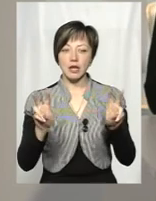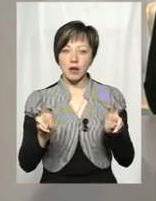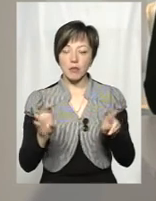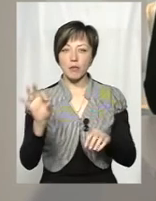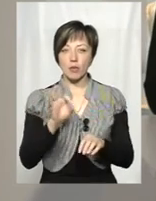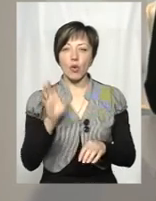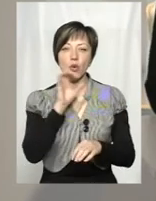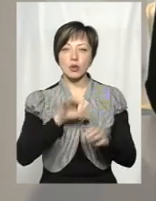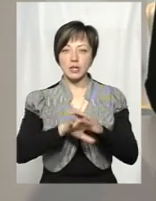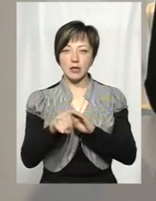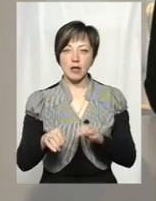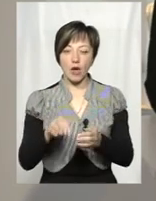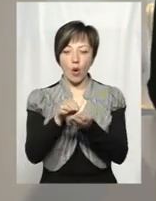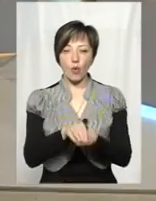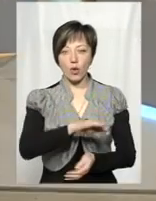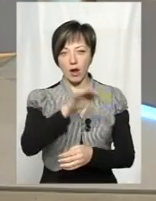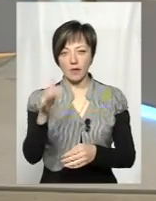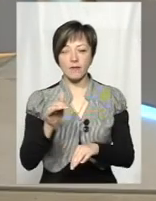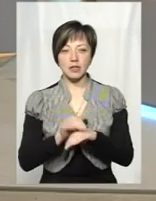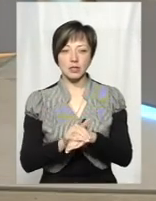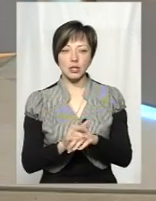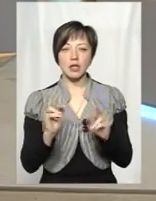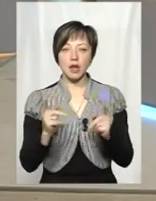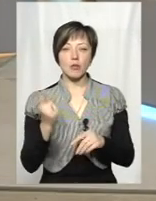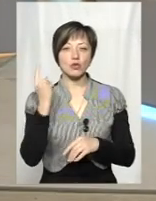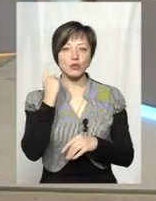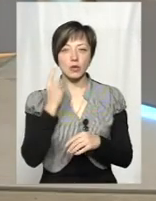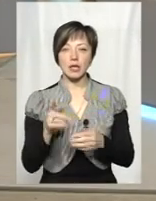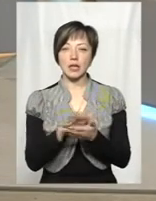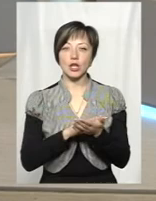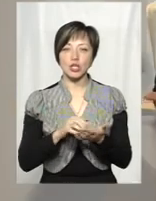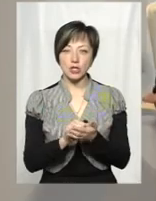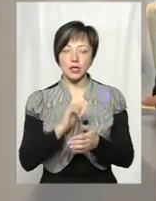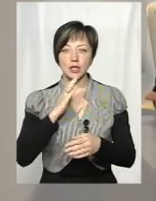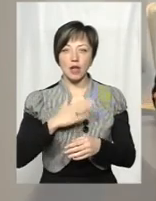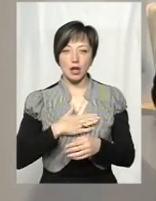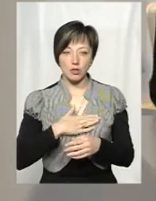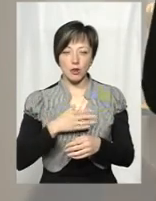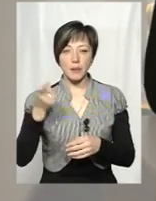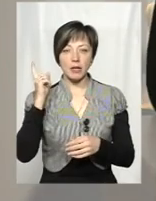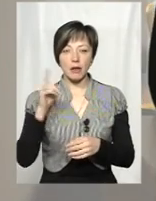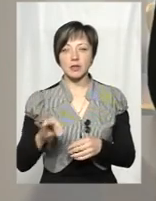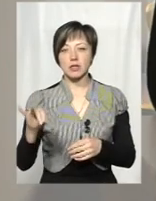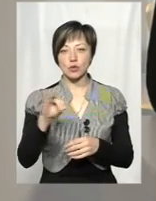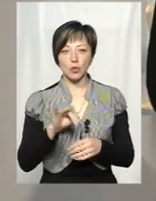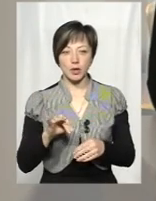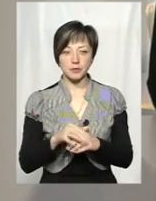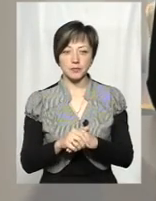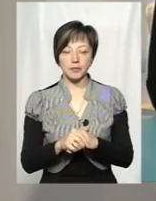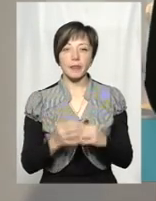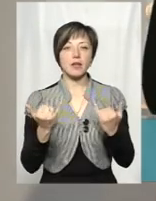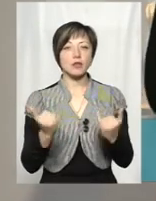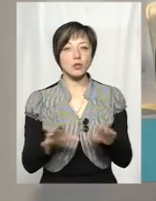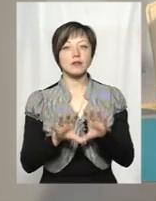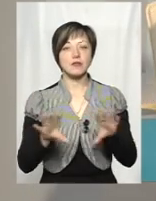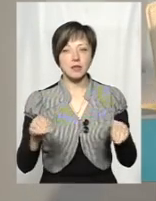про розкрадання курганів. І, фактично, як ми почули, нищення нашої ж прадавньої історії. А на сьогодні